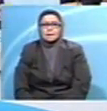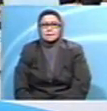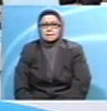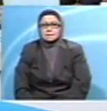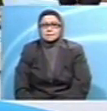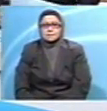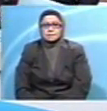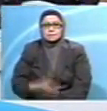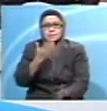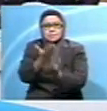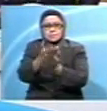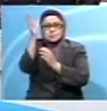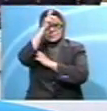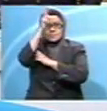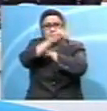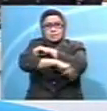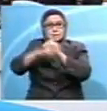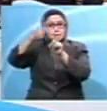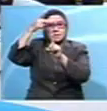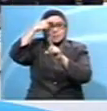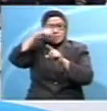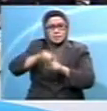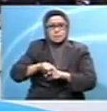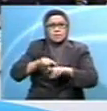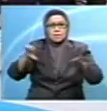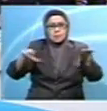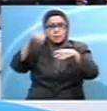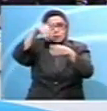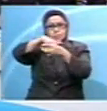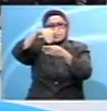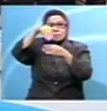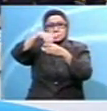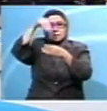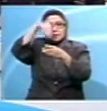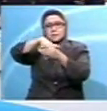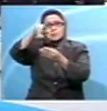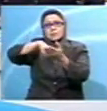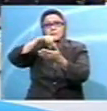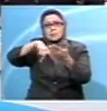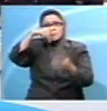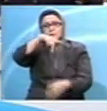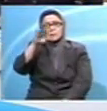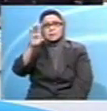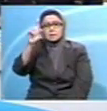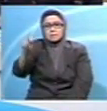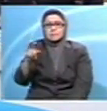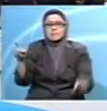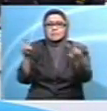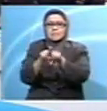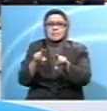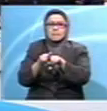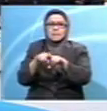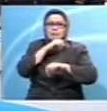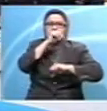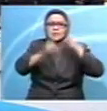lepas cadangan kerajaan Negeri Pulau Pinang untuk melaksana pilihan Raya pihak berkuasa tempatan PBT disifatkan sebagai sikap tamak